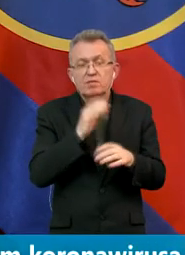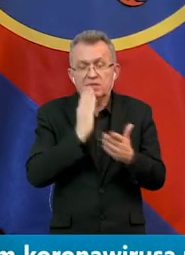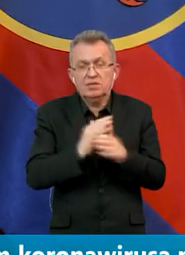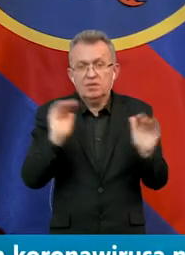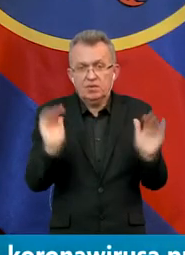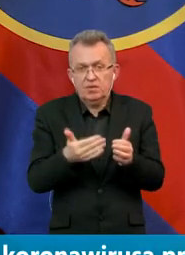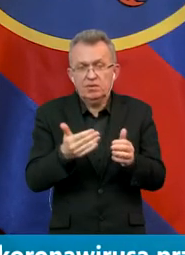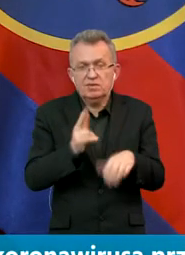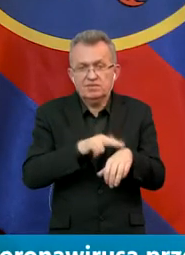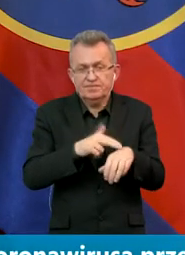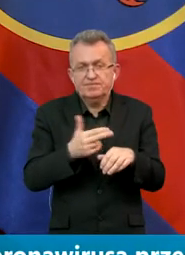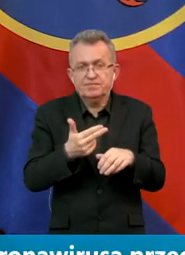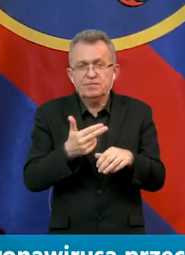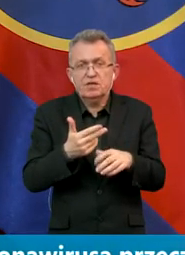usprawni